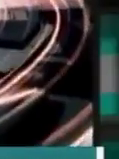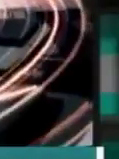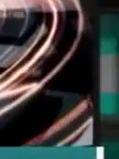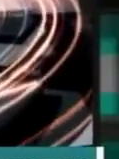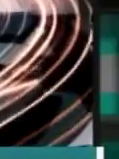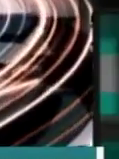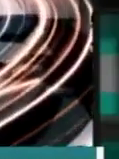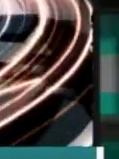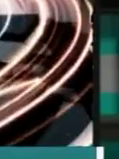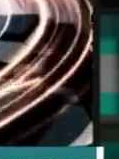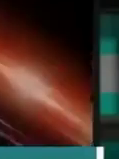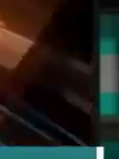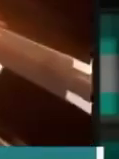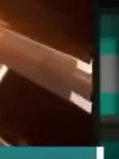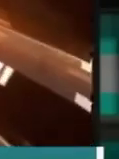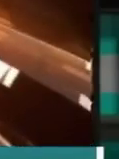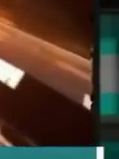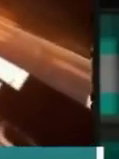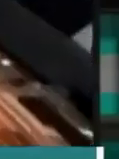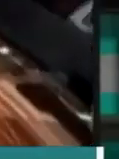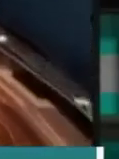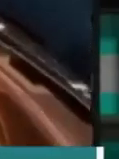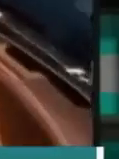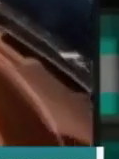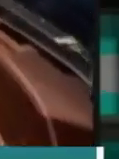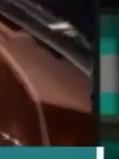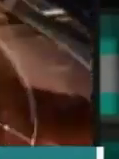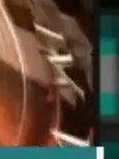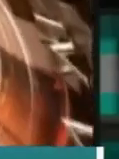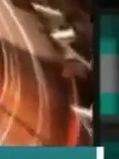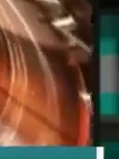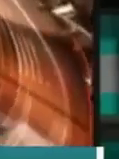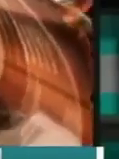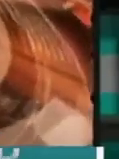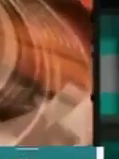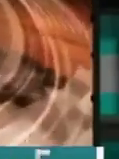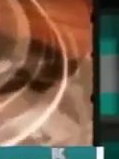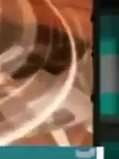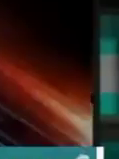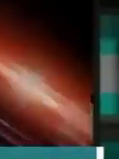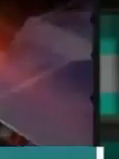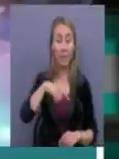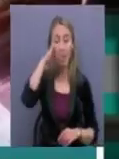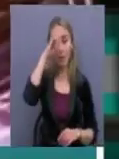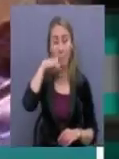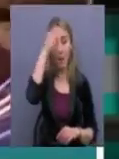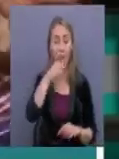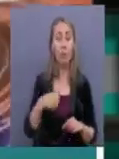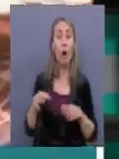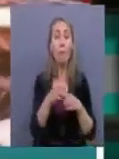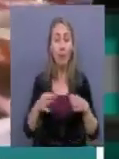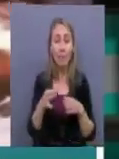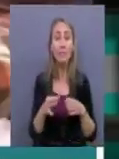Қазақстан Республикасының тұңғыш президенті елбасы Нұрсұлтан Назарбаевтың жүлдесі үшін қазақ күресінен өтетін республикалық жарысына осы жолы 26 үміткер